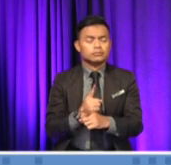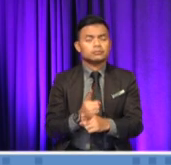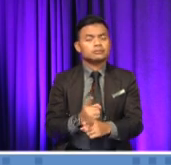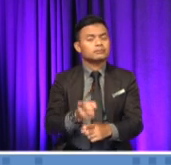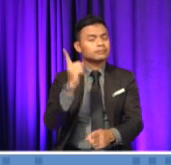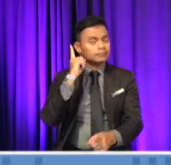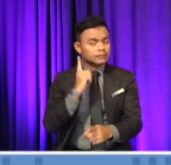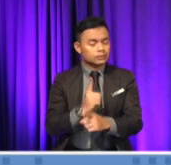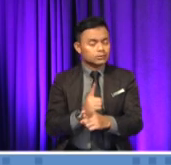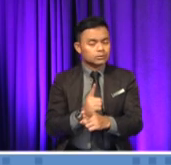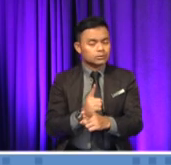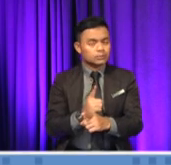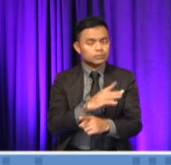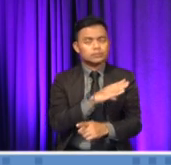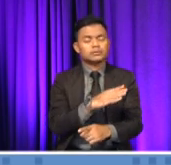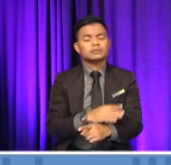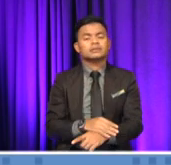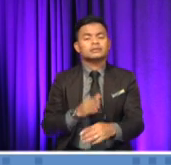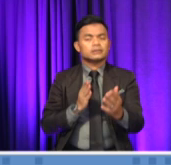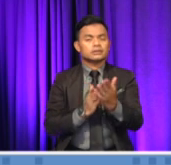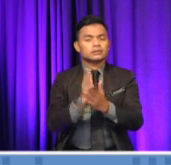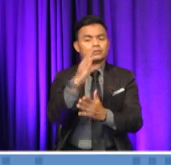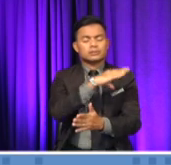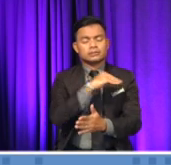dengan arus ulang alik